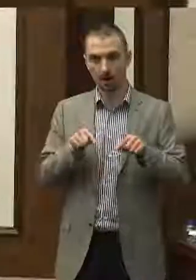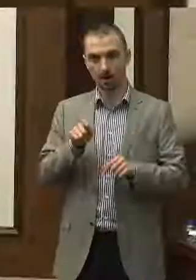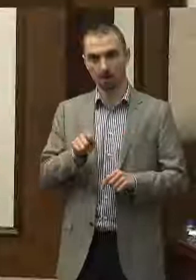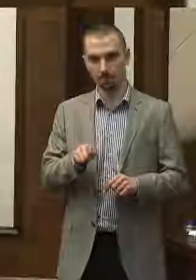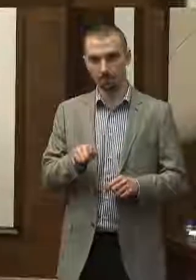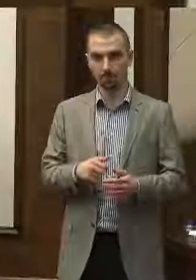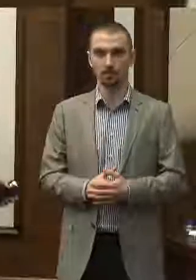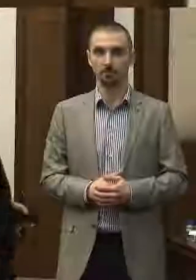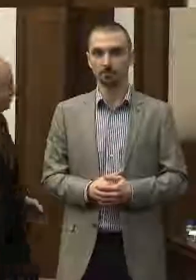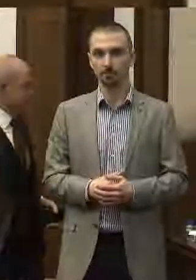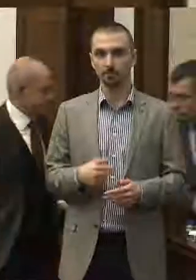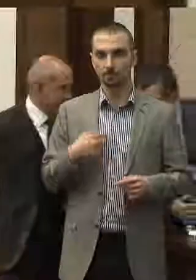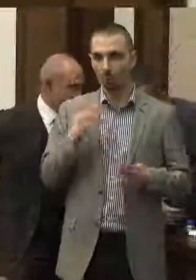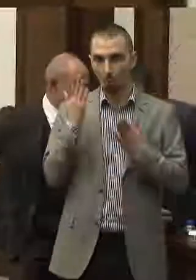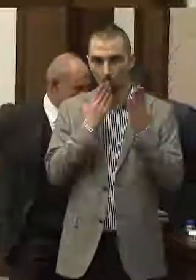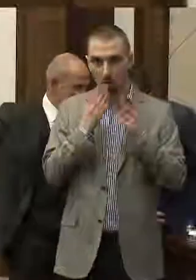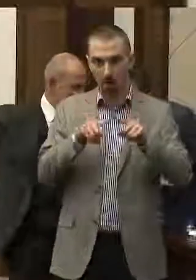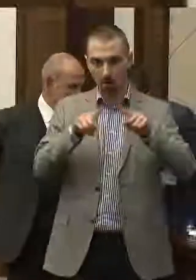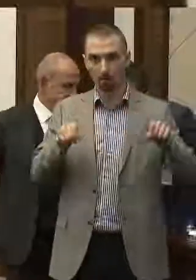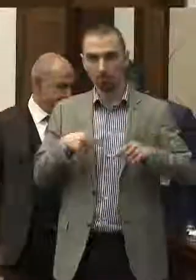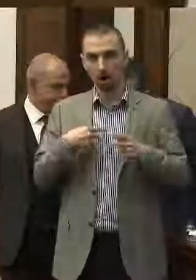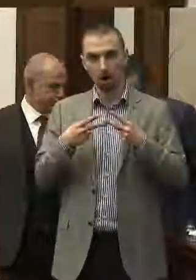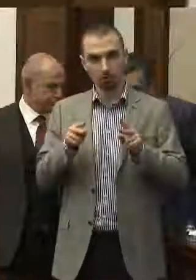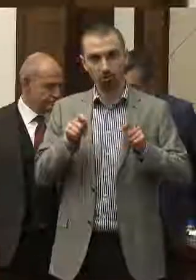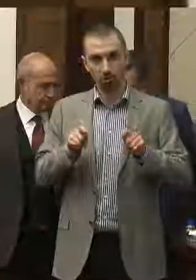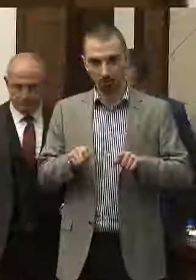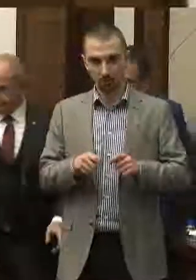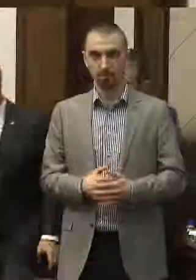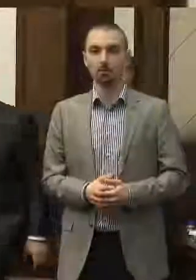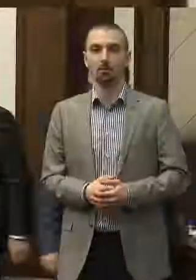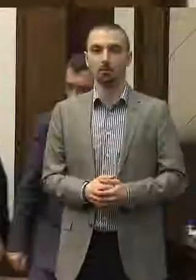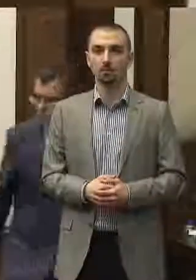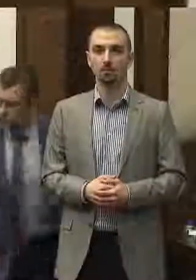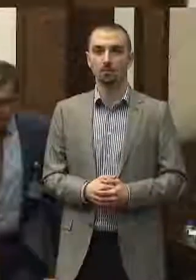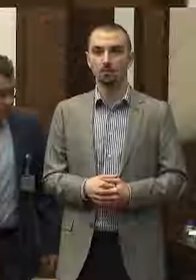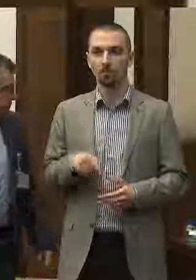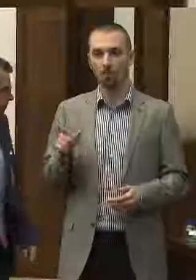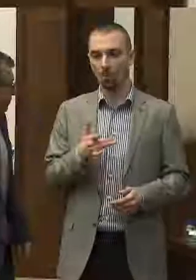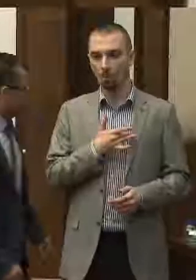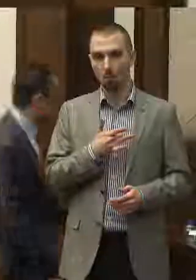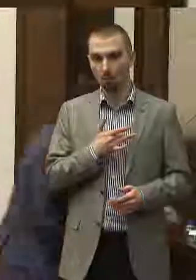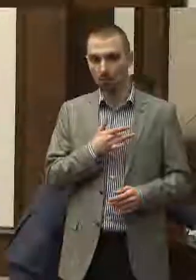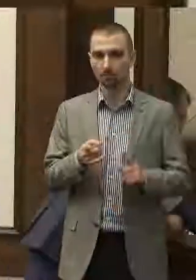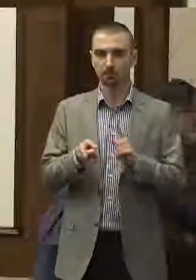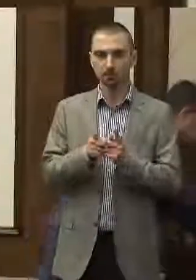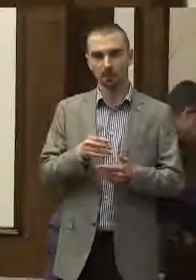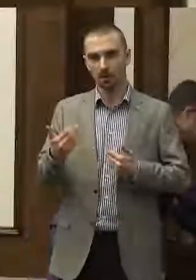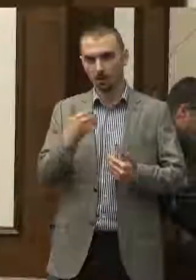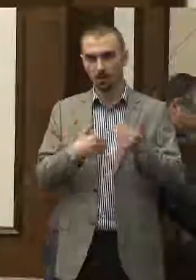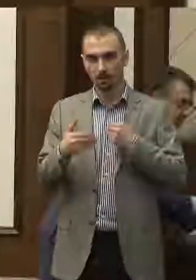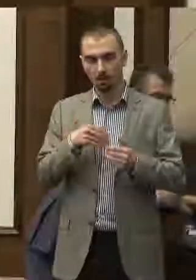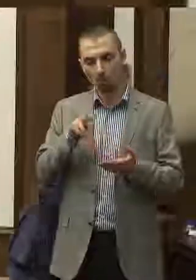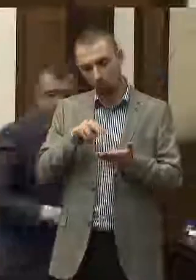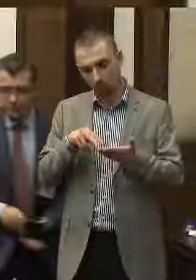okuma kabinimizin resmi açılışını yaptık. O günden itibaren de bu okumalarımız, gönüllü okuyucuların katkıları